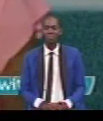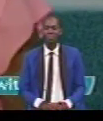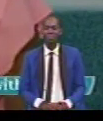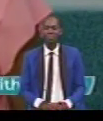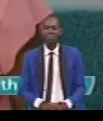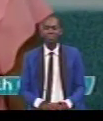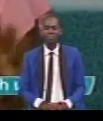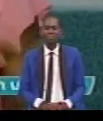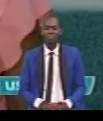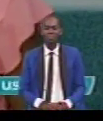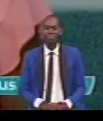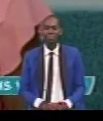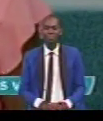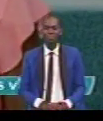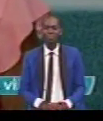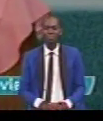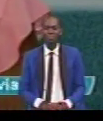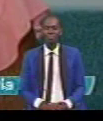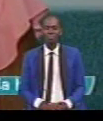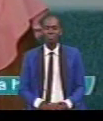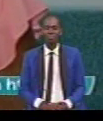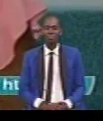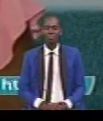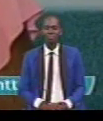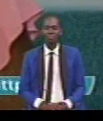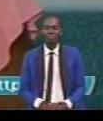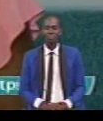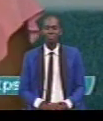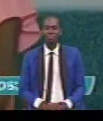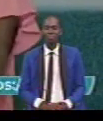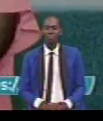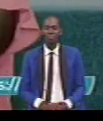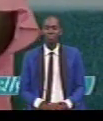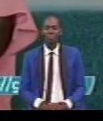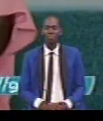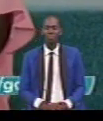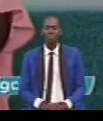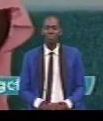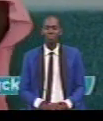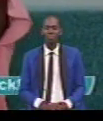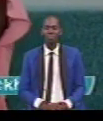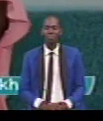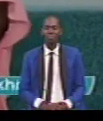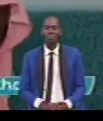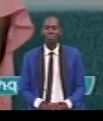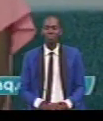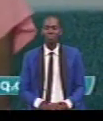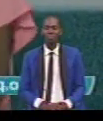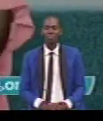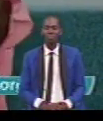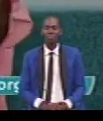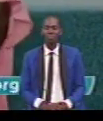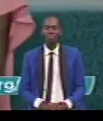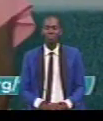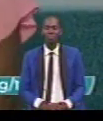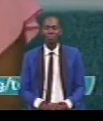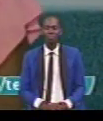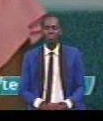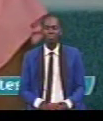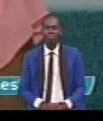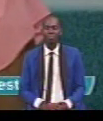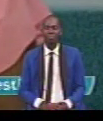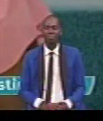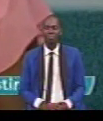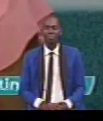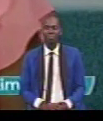pariyat. Hevere takuliza tu amika teyo na tawe njika teniko. Hero ba chinjika tamkwa hero tu acha tulienda. Namba tu acha